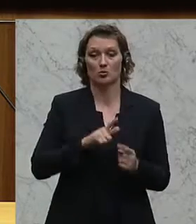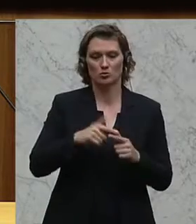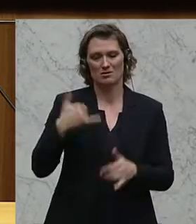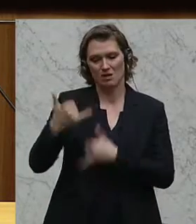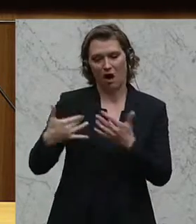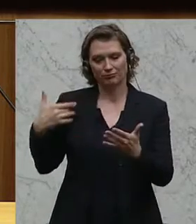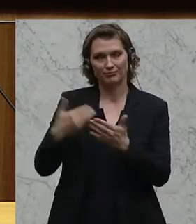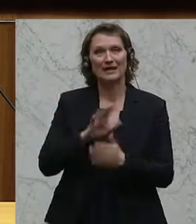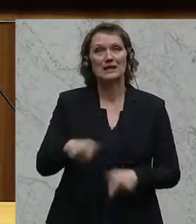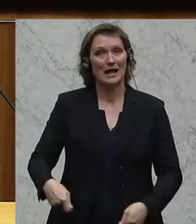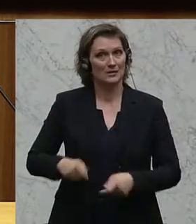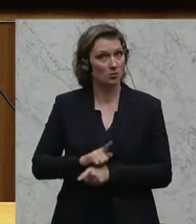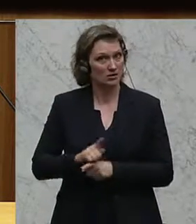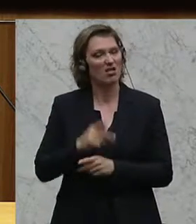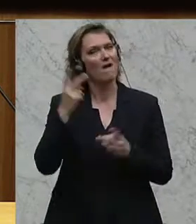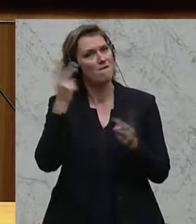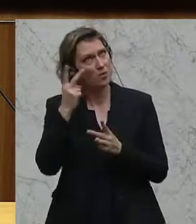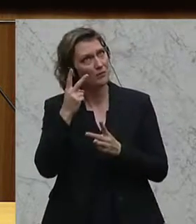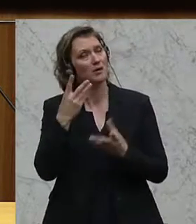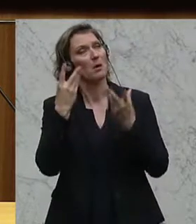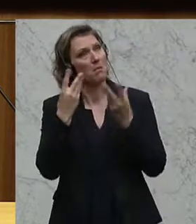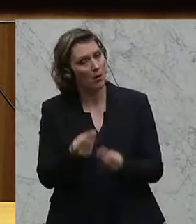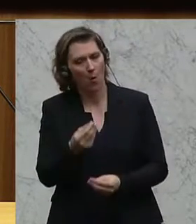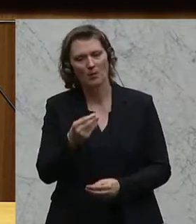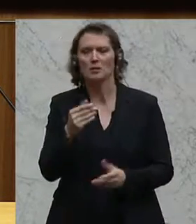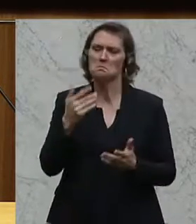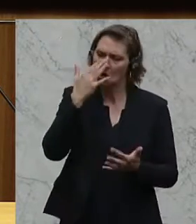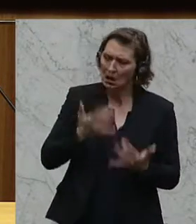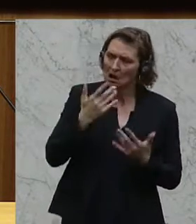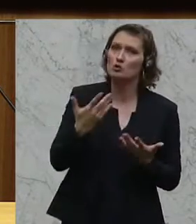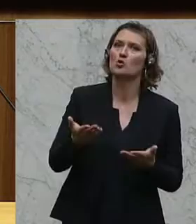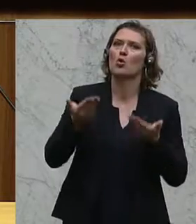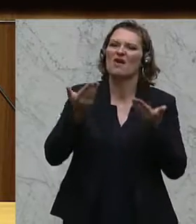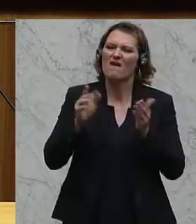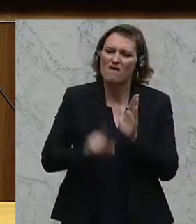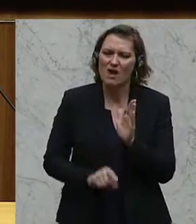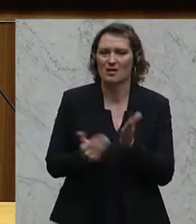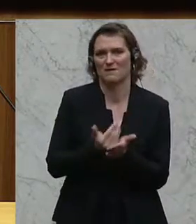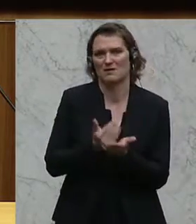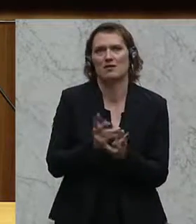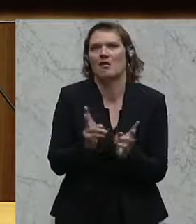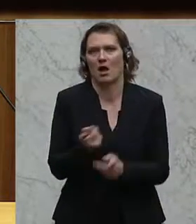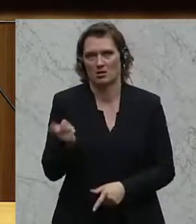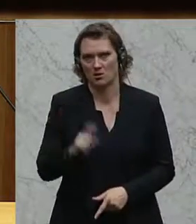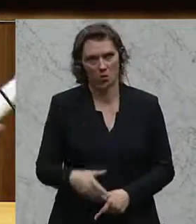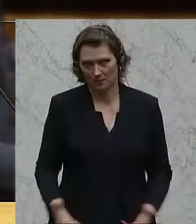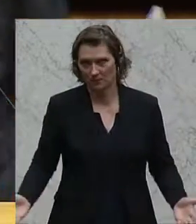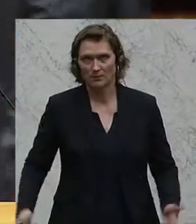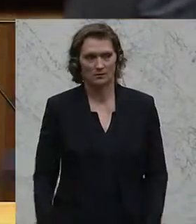Kindererziehungszeiten vernünftig zu gestalten sodass es von hausus hoffentlich gar nicht zu solchen niedrigen eigenvensionen kommen